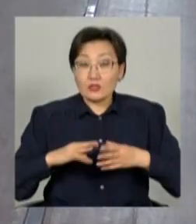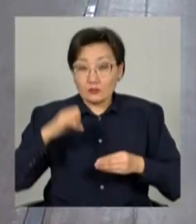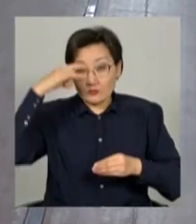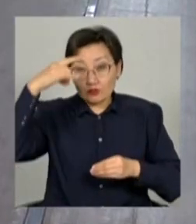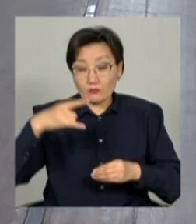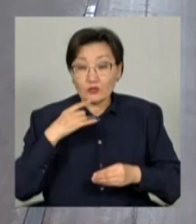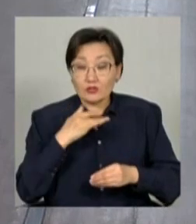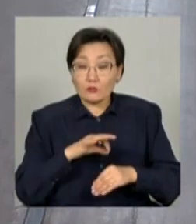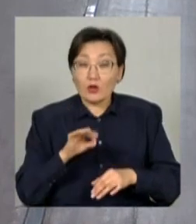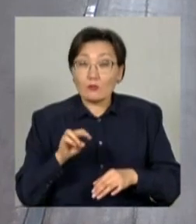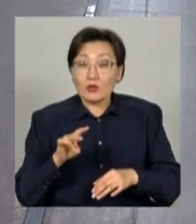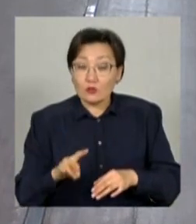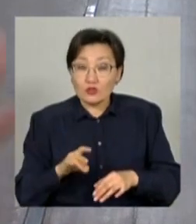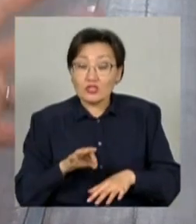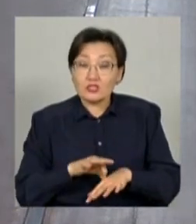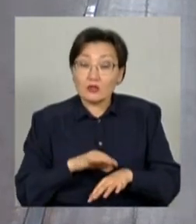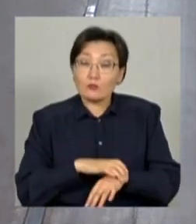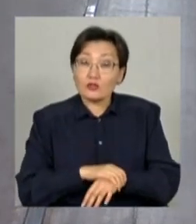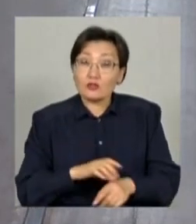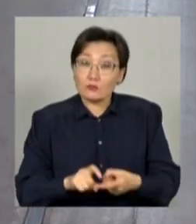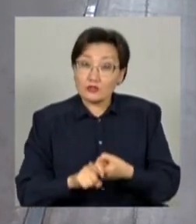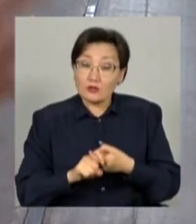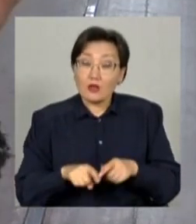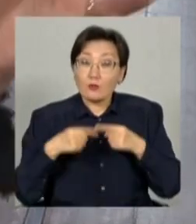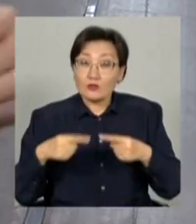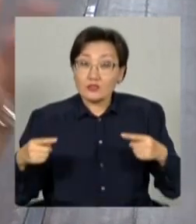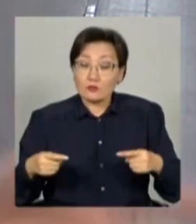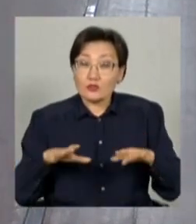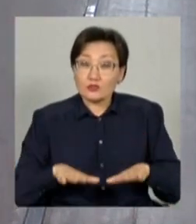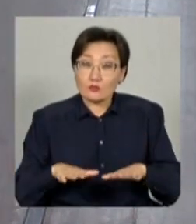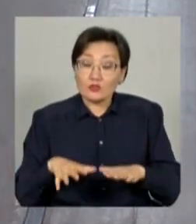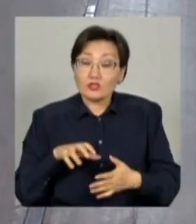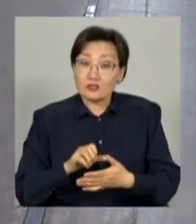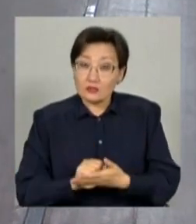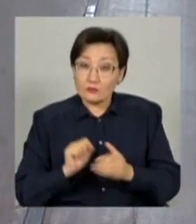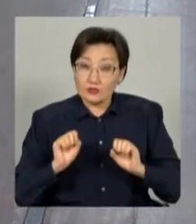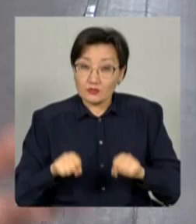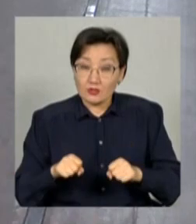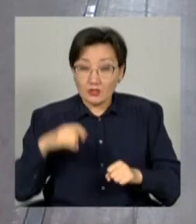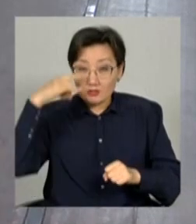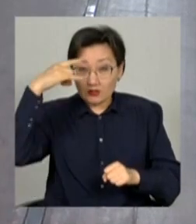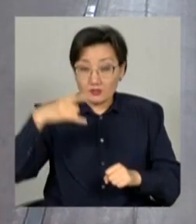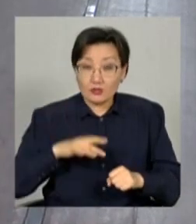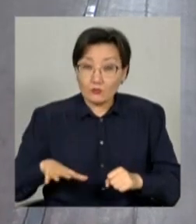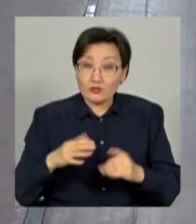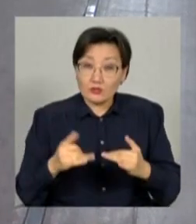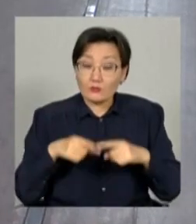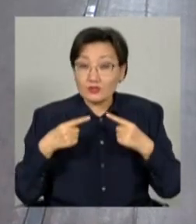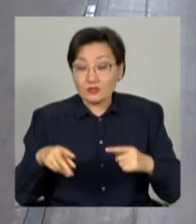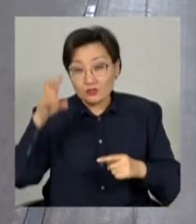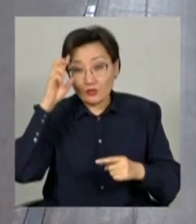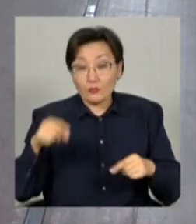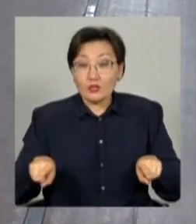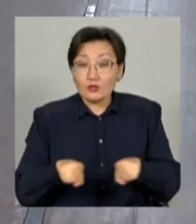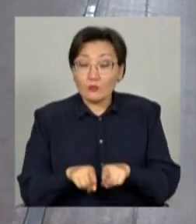Қазақстанда көбіне омикрон штамы жүріп атыр. Аурудың бұл түрі басқаларының орнын алып алды десек те болады. Тек Қазақстанда ғана емес, қазір басқа елдерде де